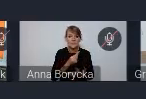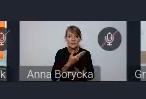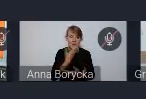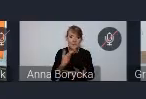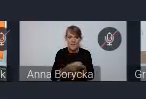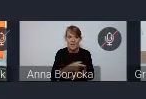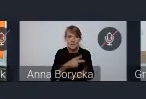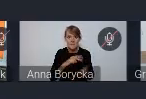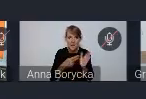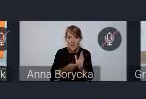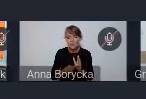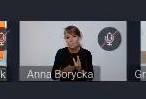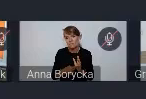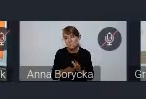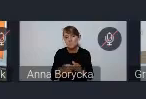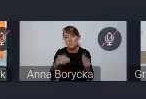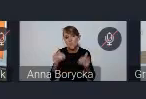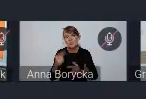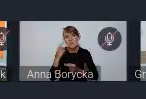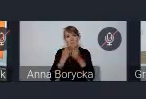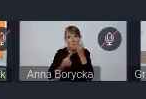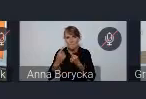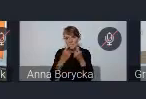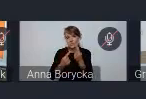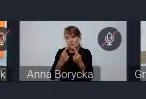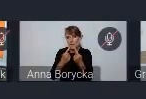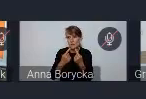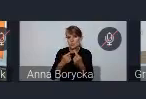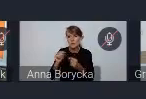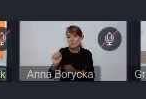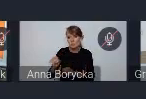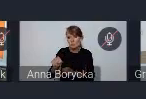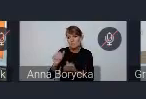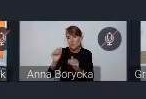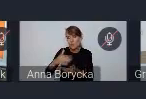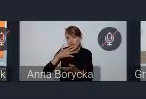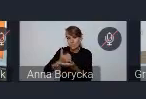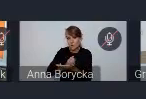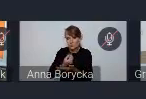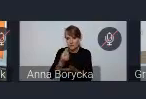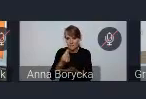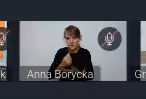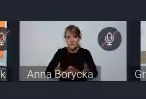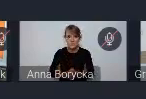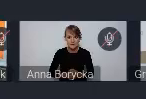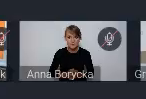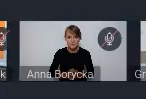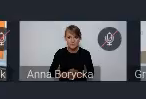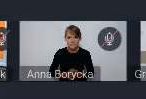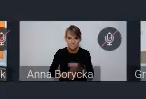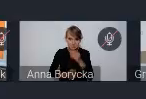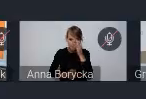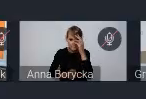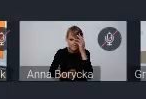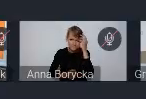kiedy możemy właśnie rozważyć możliwość zagospodarowania tych środków.